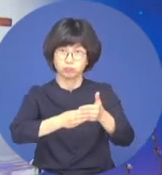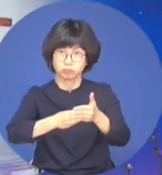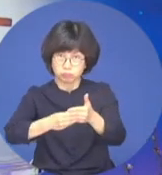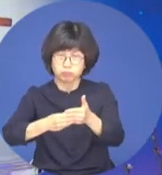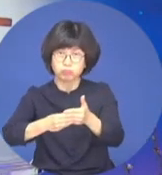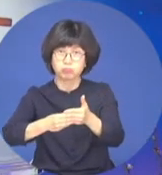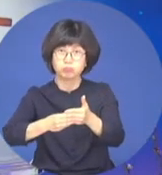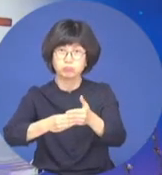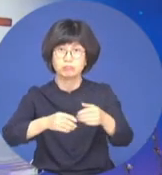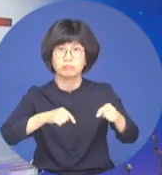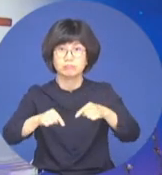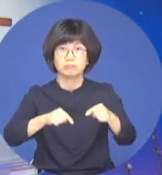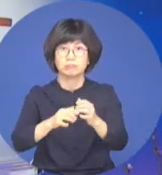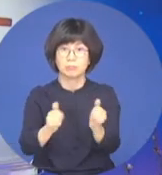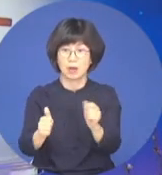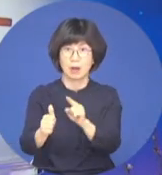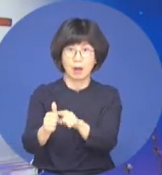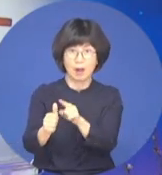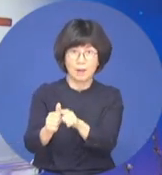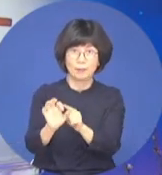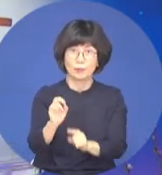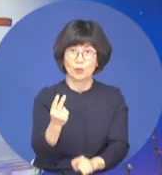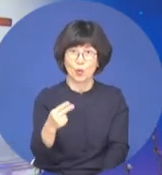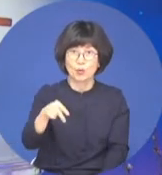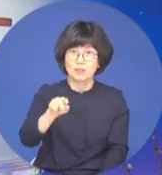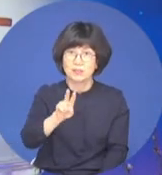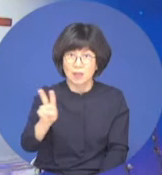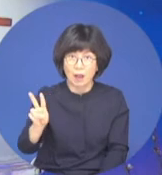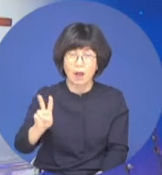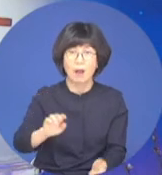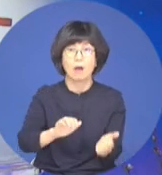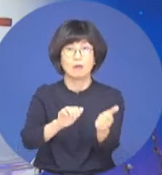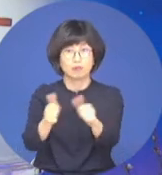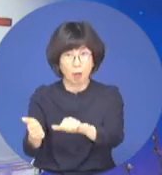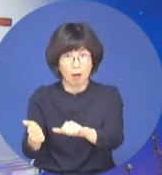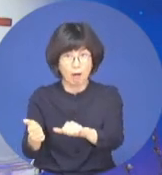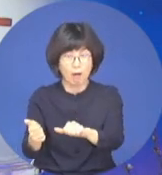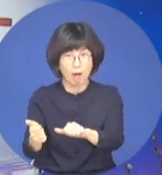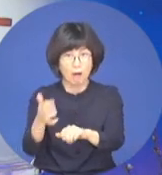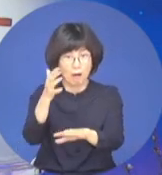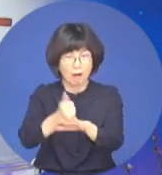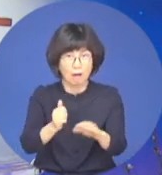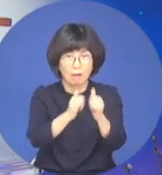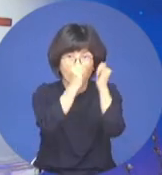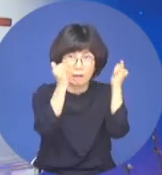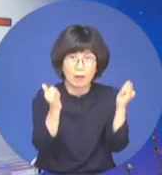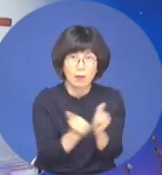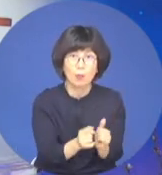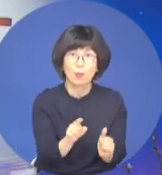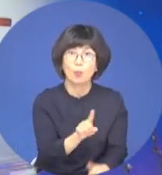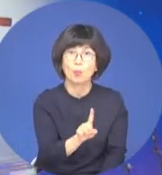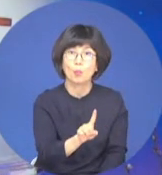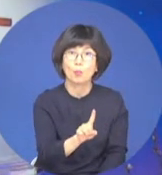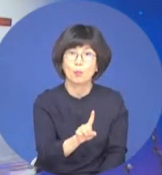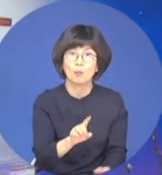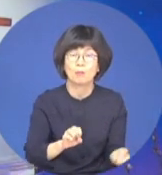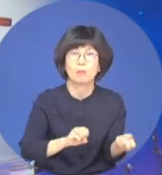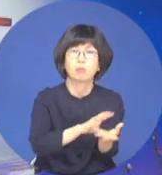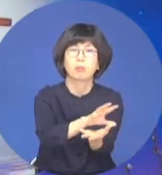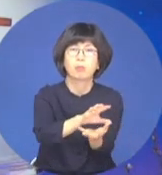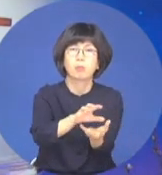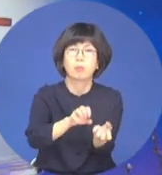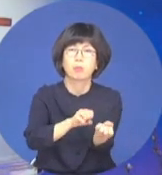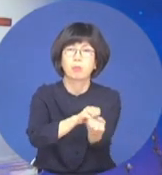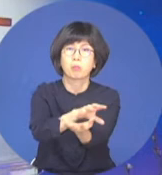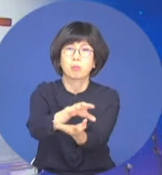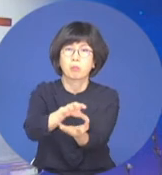입각해서 남중유다를 이끌어가던 사람이 죽게 되니까 그 사회가 어떻게 되겠습니까? 약간 혼돈이 올 거 아니에요. 사실 요시아가